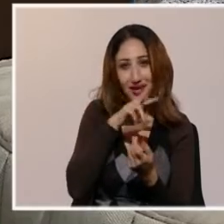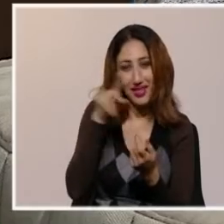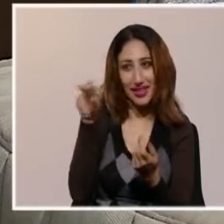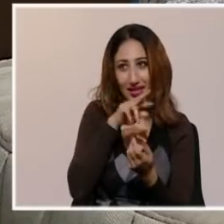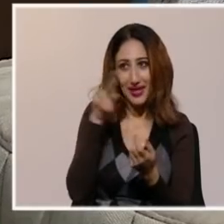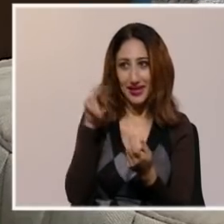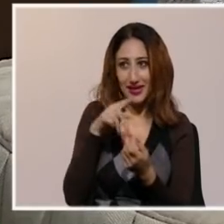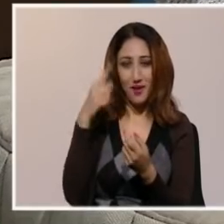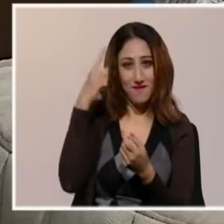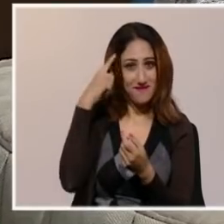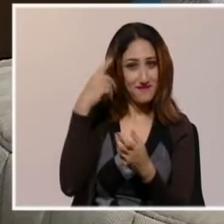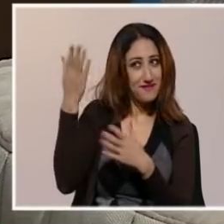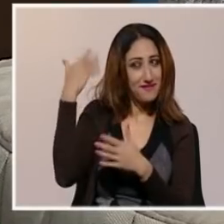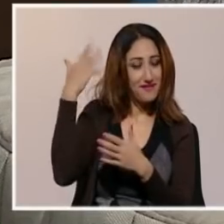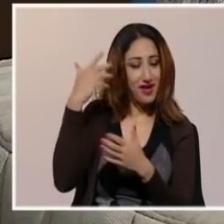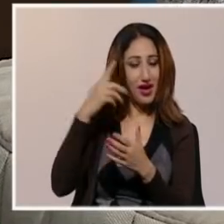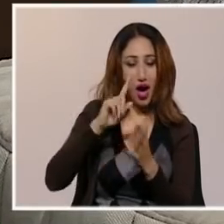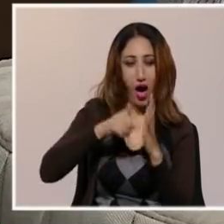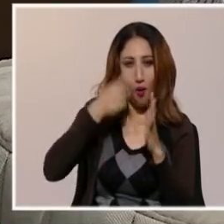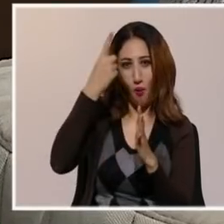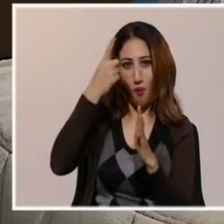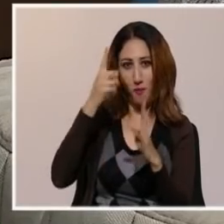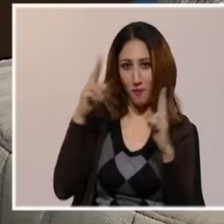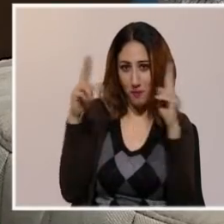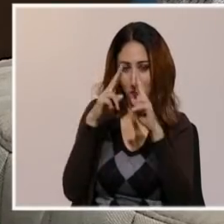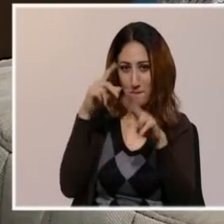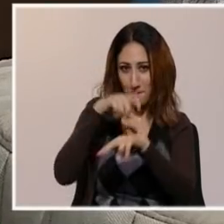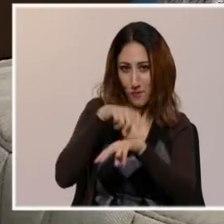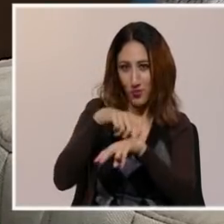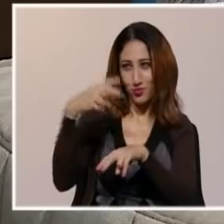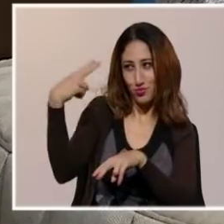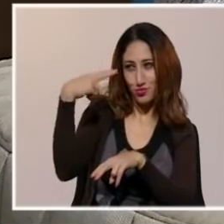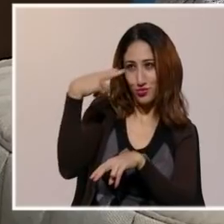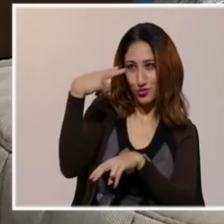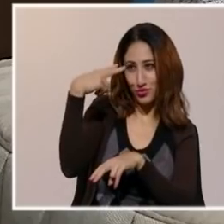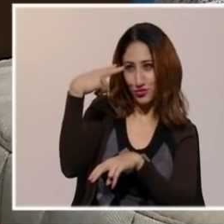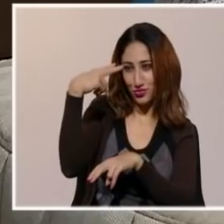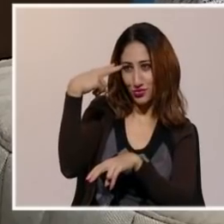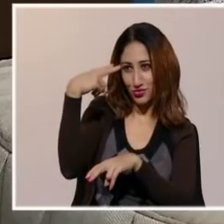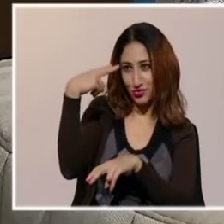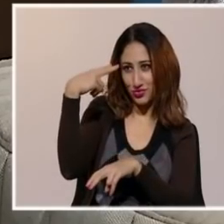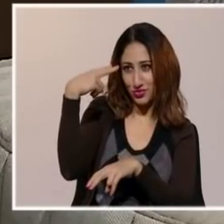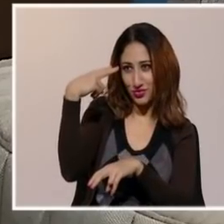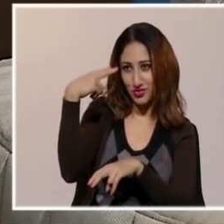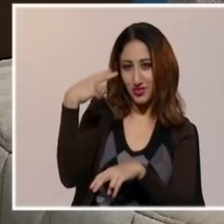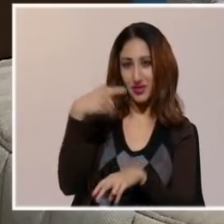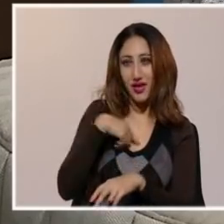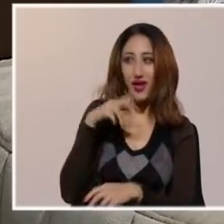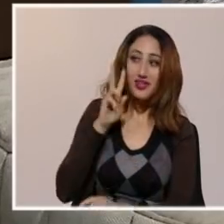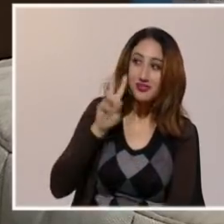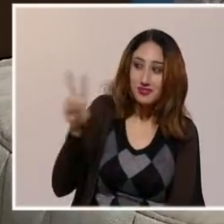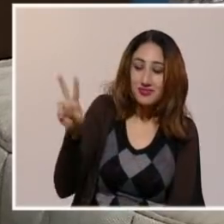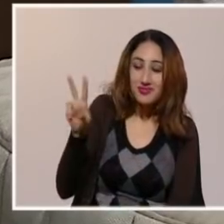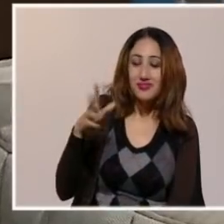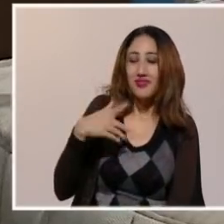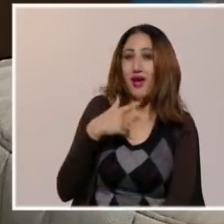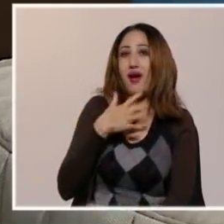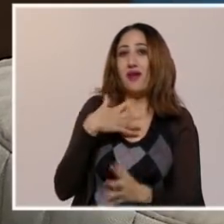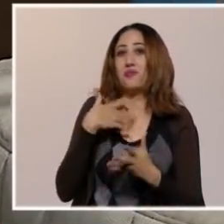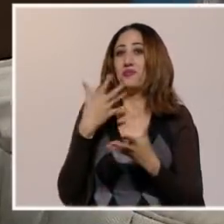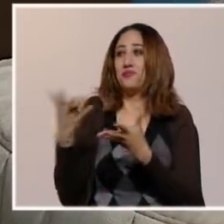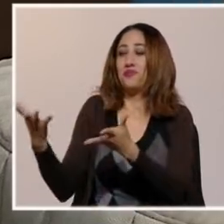انت فاكره اول مره لما كنت في المستشفى وبصتي لي كده البصه اللي هي ايه اللي هي لفتت نظري، يعني انا في المستشفى